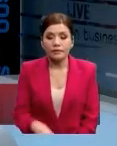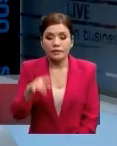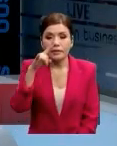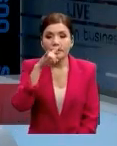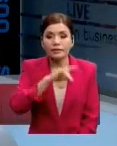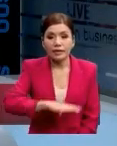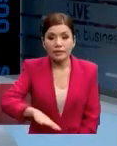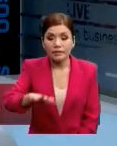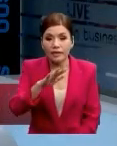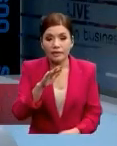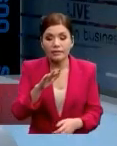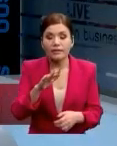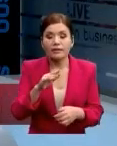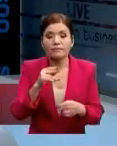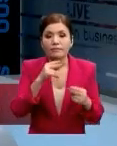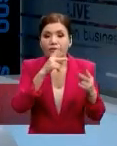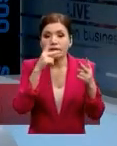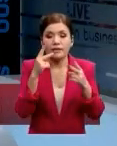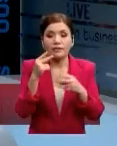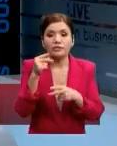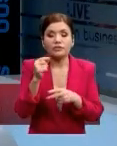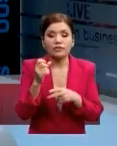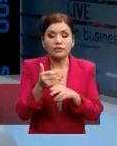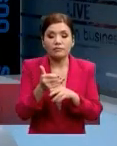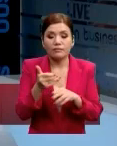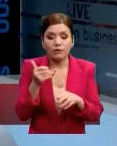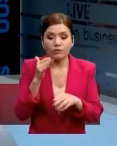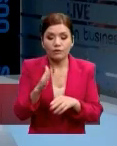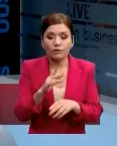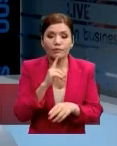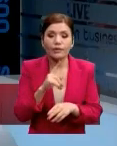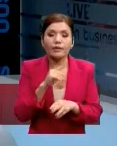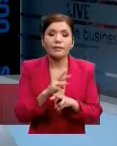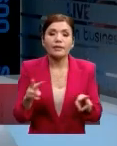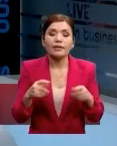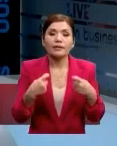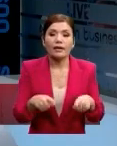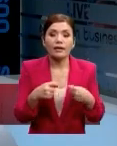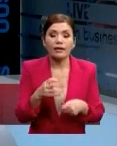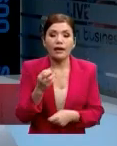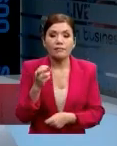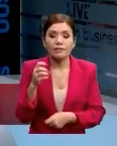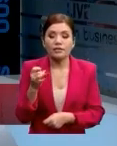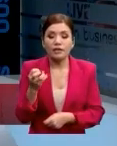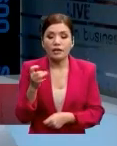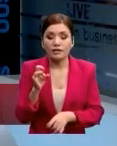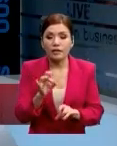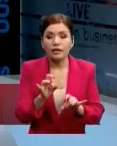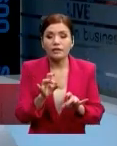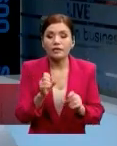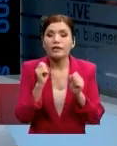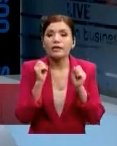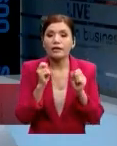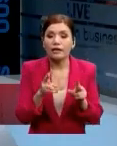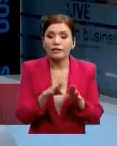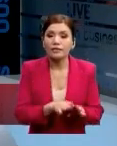Казахстанцы будут просыпаться на час позже. В эксклюзивном интервью телеканалу «Атамекен Бизнес» министр торговли Арман Шаккалиев объяснил, как будет